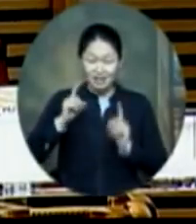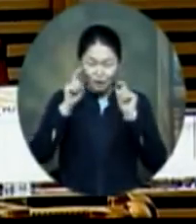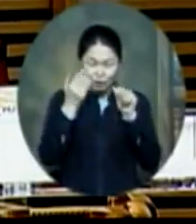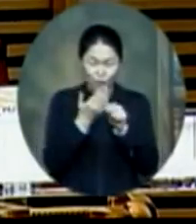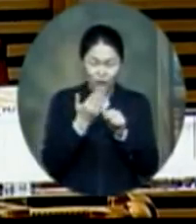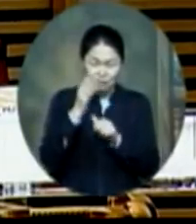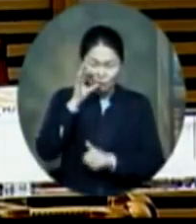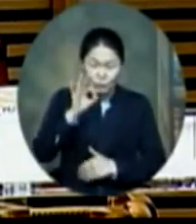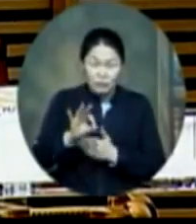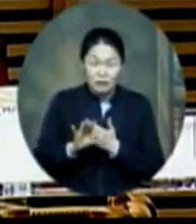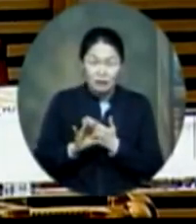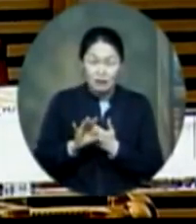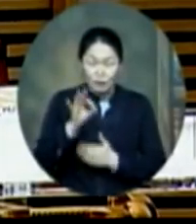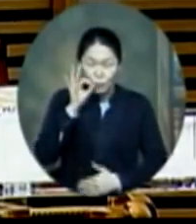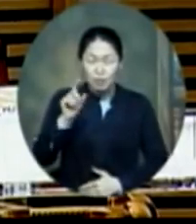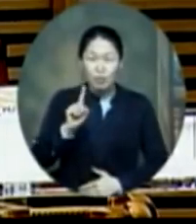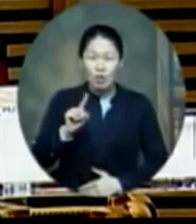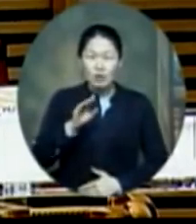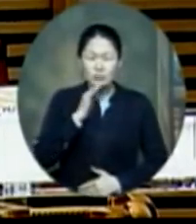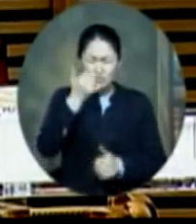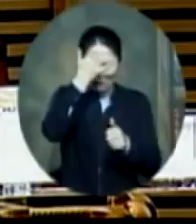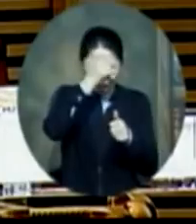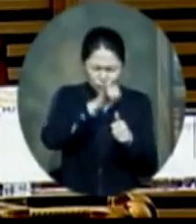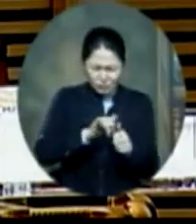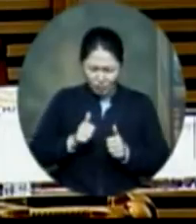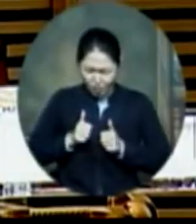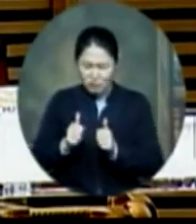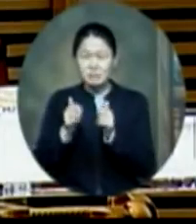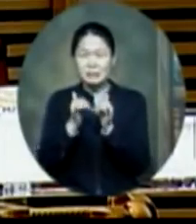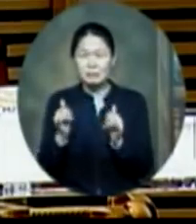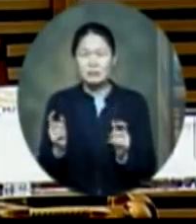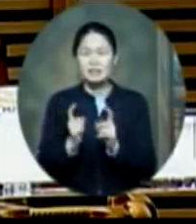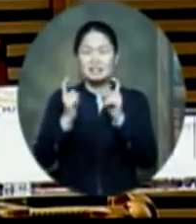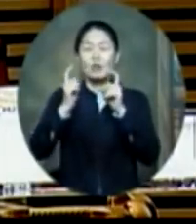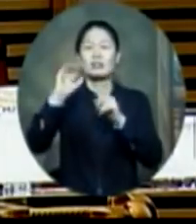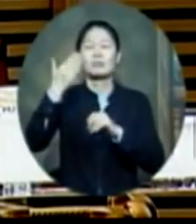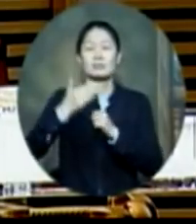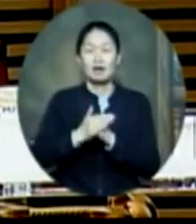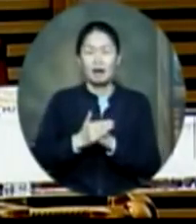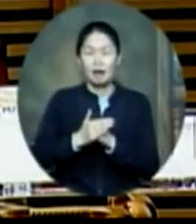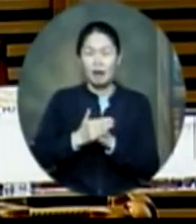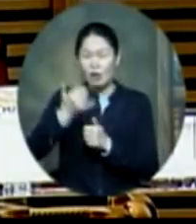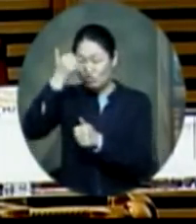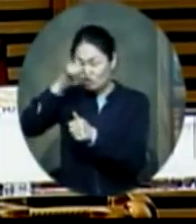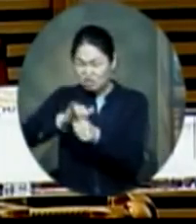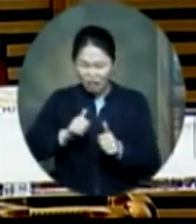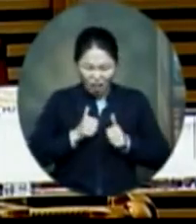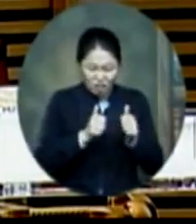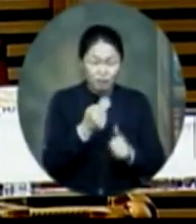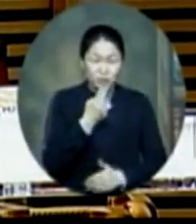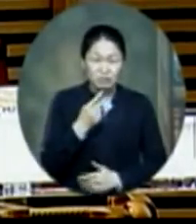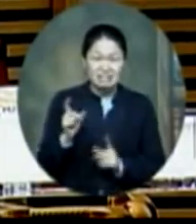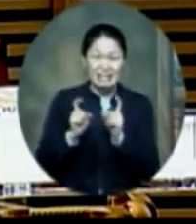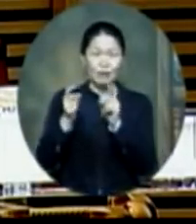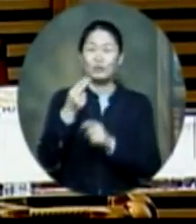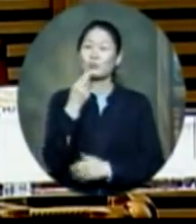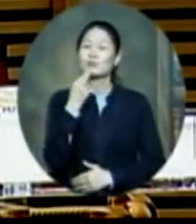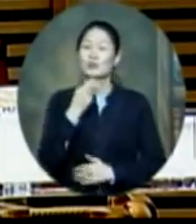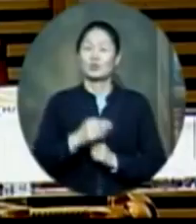보니까 정말 충성 열심인 사람들이 싸우는 거예요. 충성 열심이 없는 사람들은 싸우지도